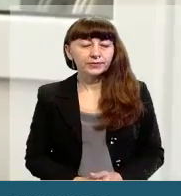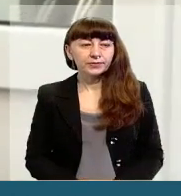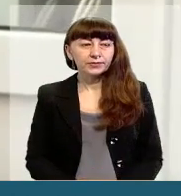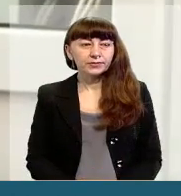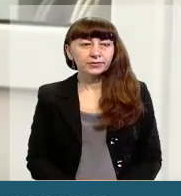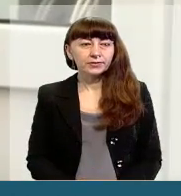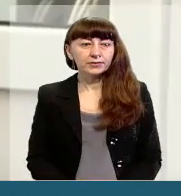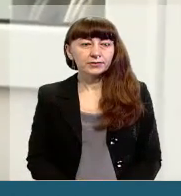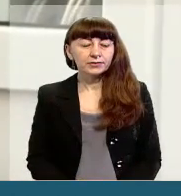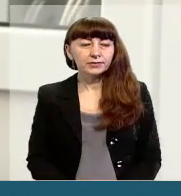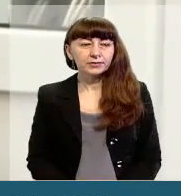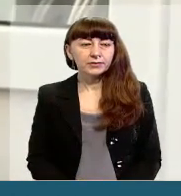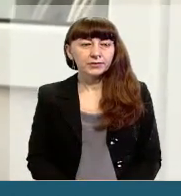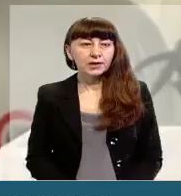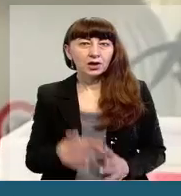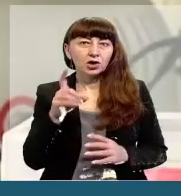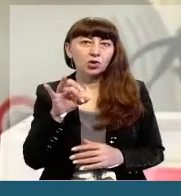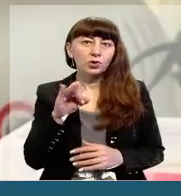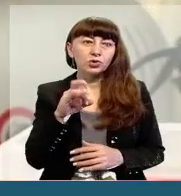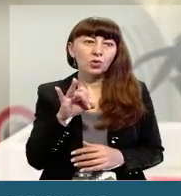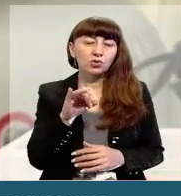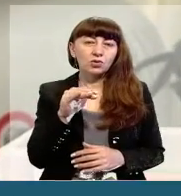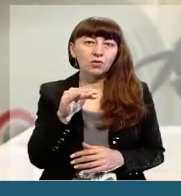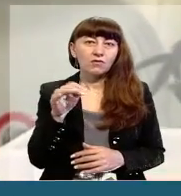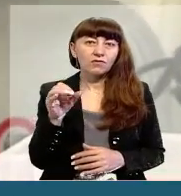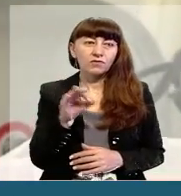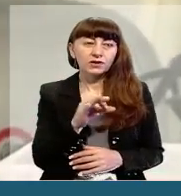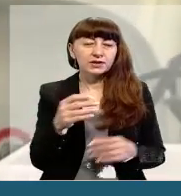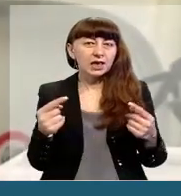және нақты зерттеулер жүргізуге мүмкіндік беріп, елдің азық-түлік